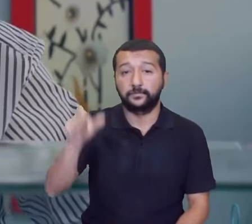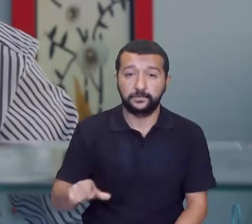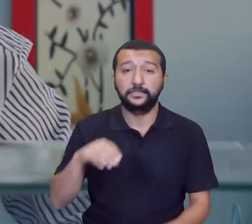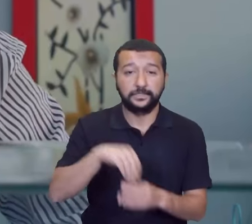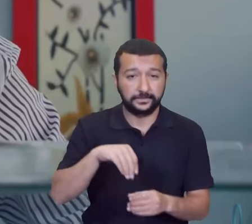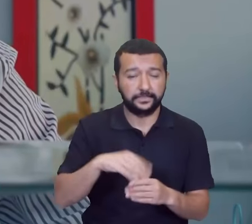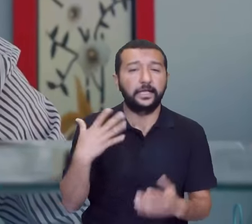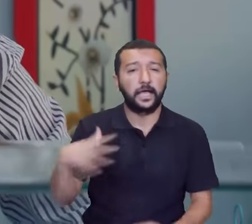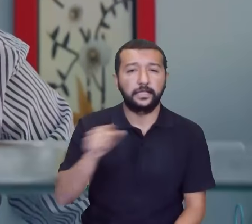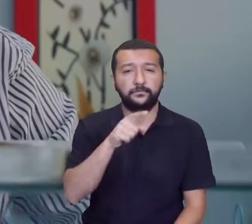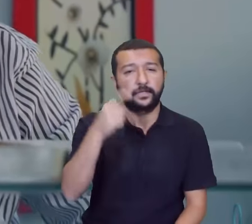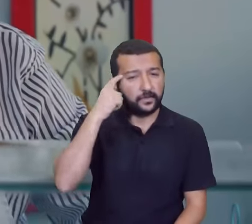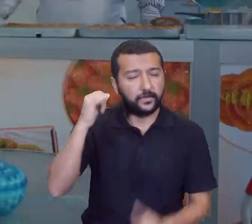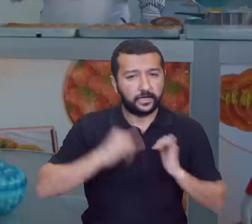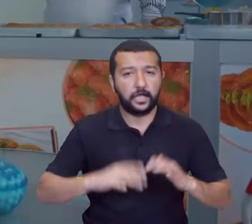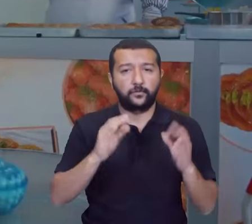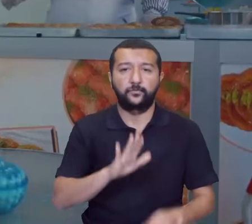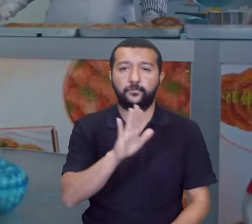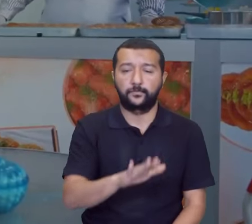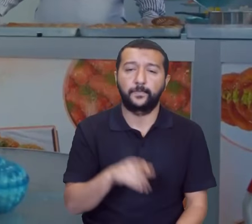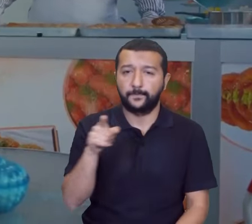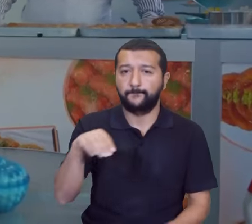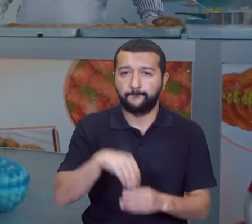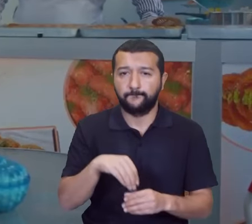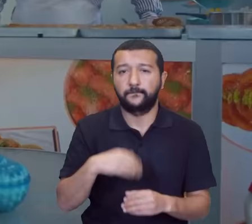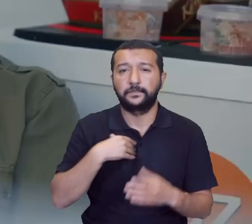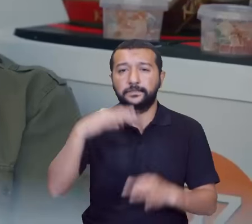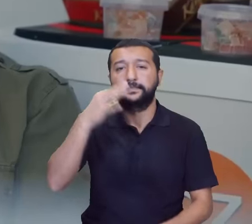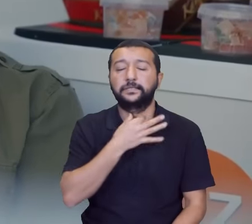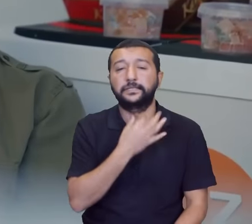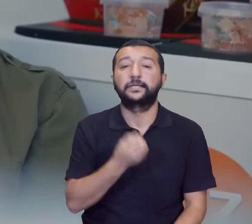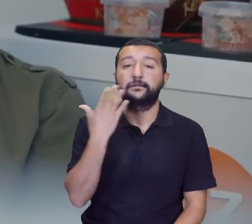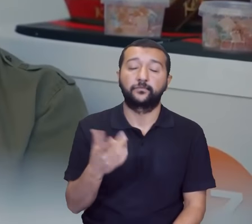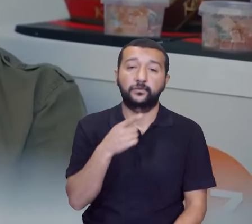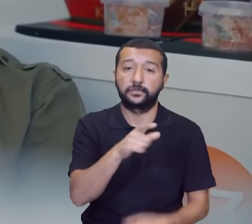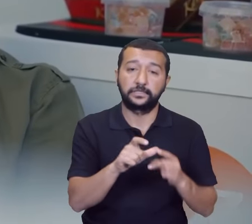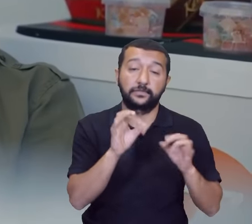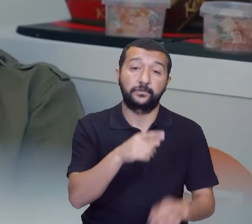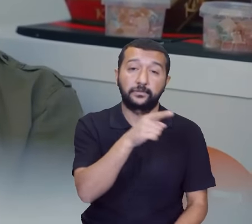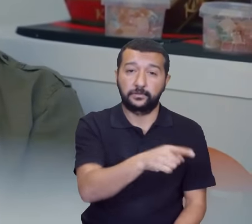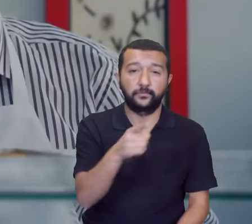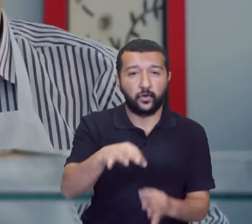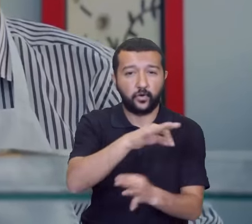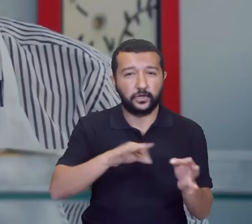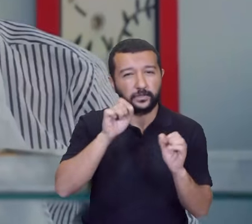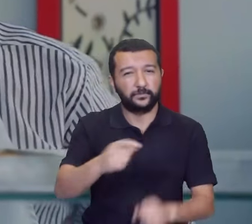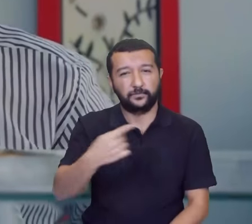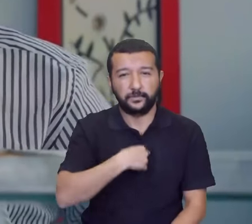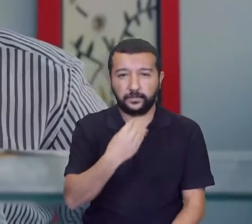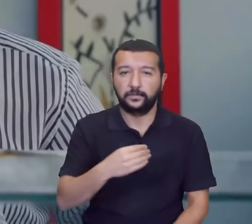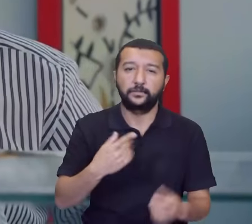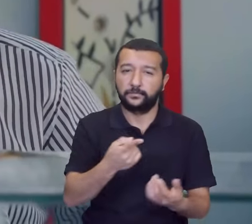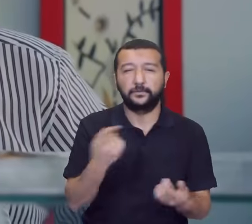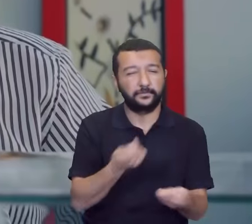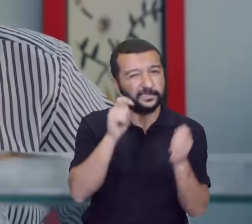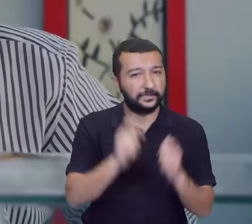ciğerini narkozsuz sökerim, sen kafanı yorma ama... Ya bu aralar biraz durumum yok da... Şener be, sen bir organizasyon yapsana bana ha, çevir şöyle